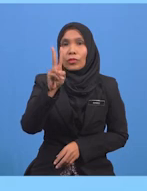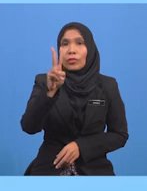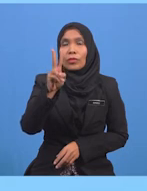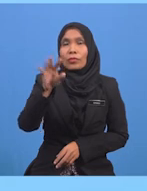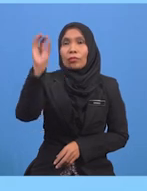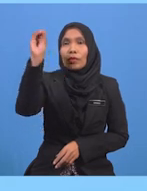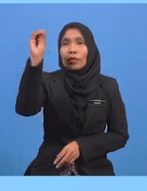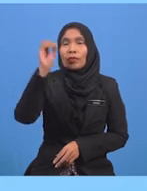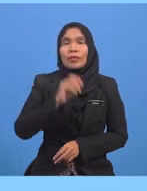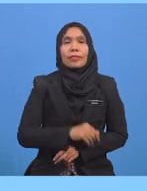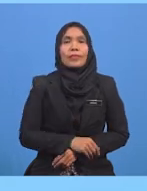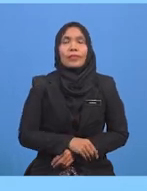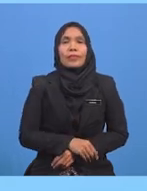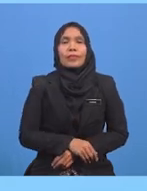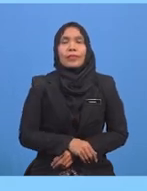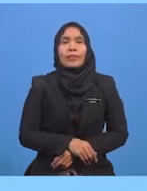172 darjah.